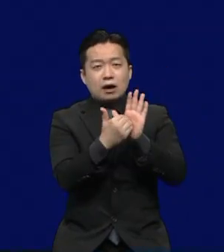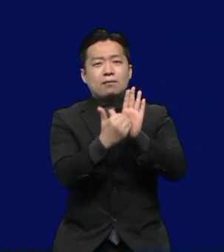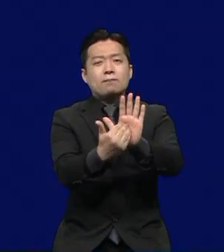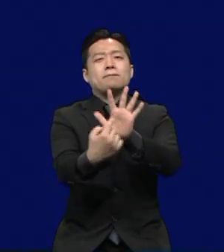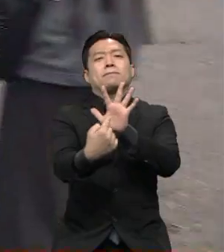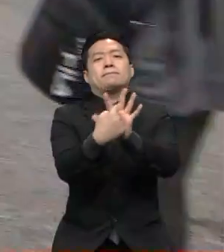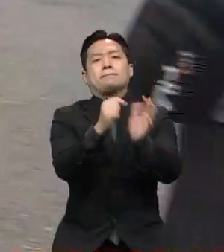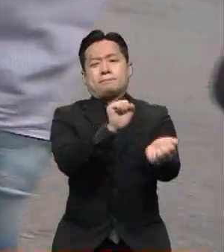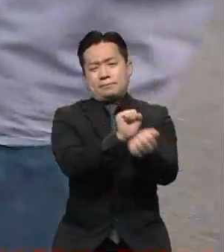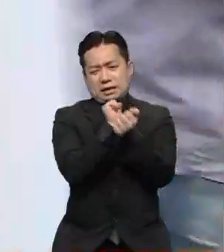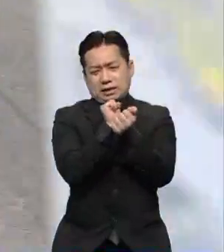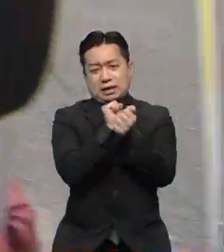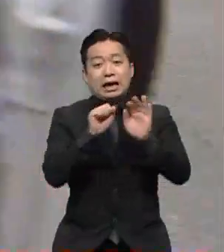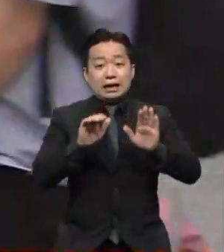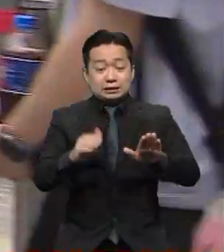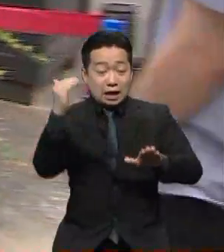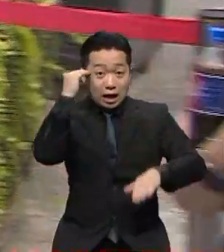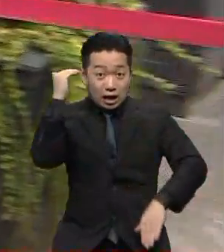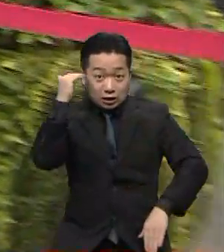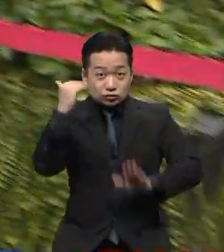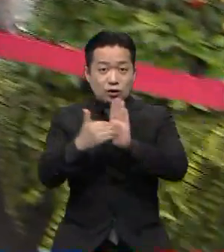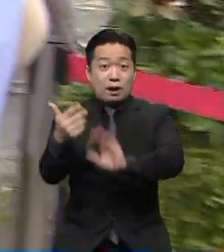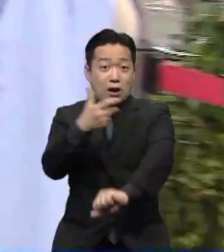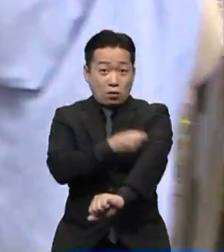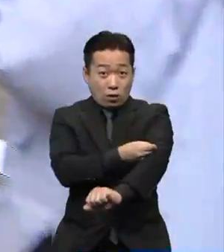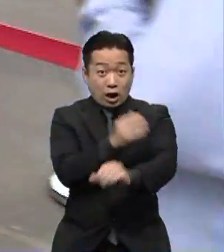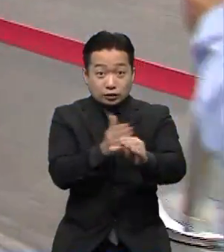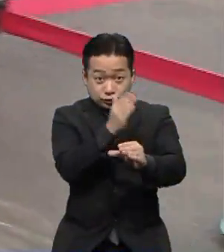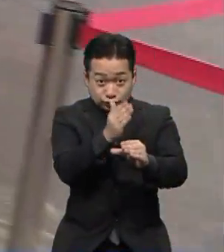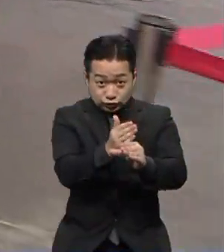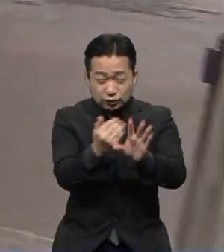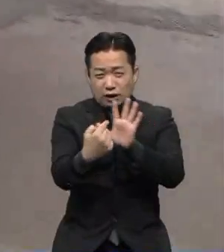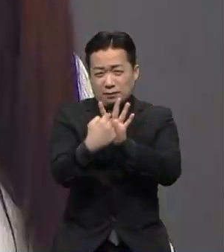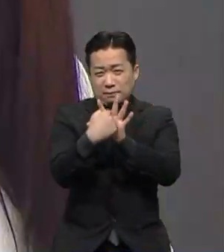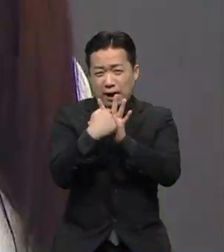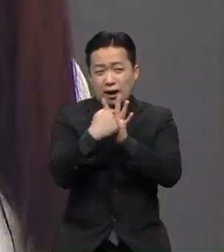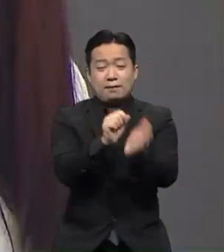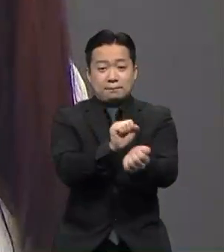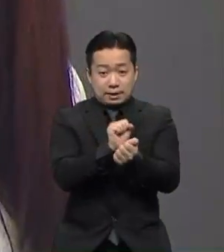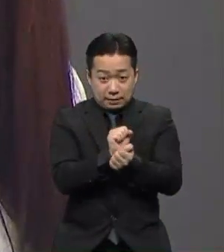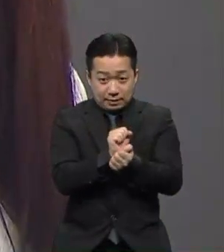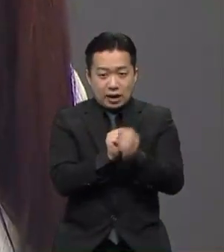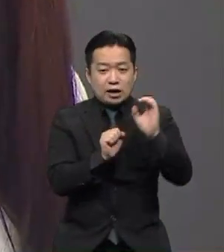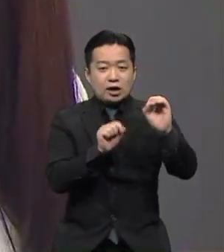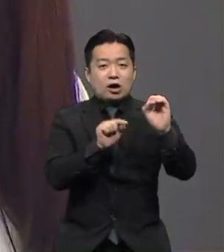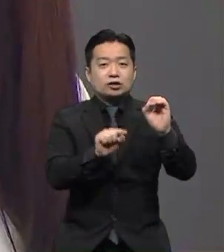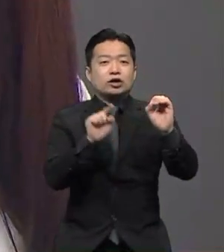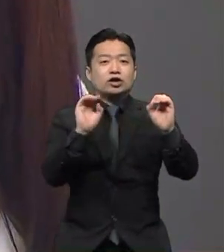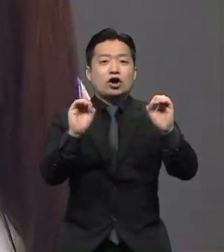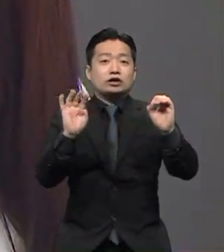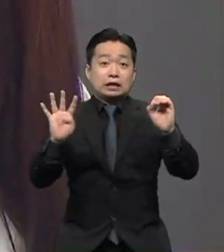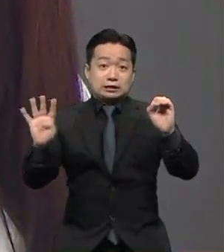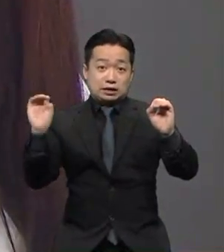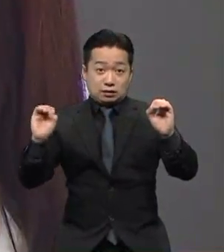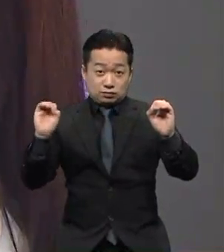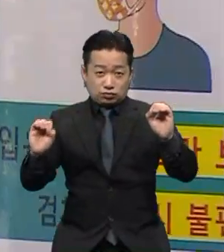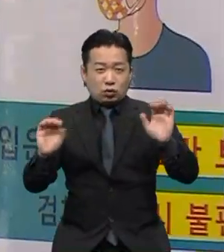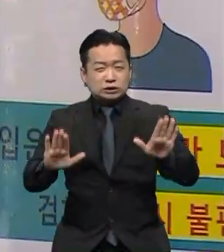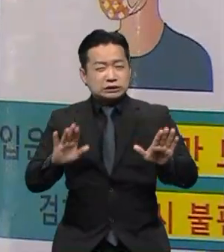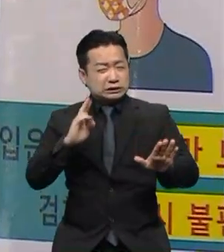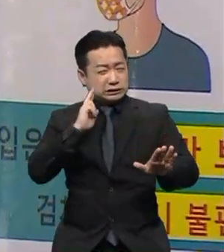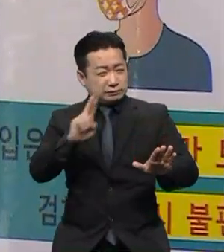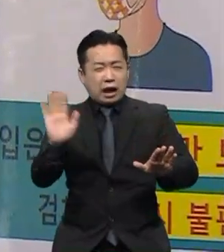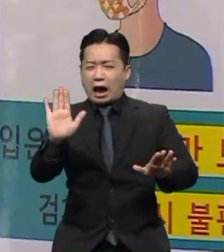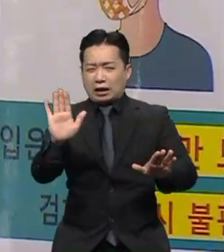감염입니다. 현재 국내 백신 접종 완료자 중 돌파 감염 비율은 0.044%로 우려할 수준은